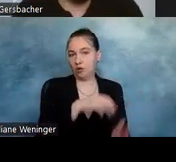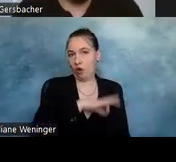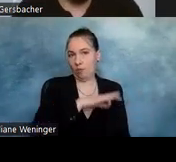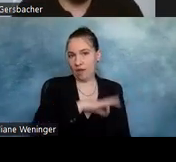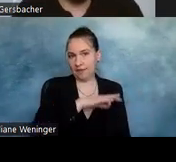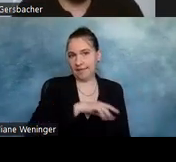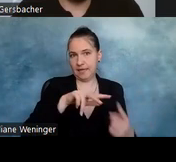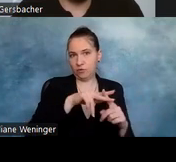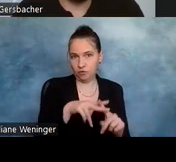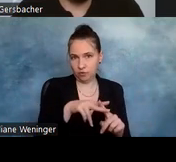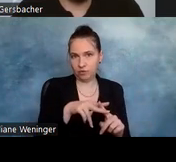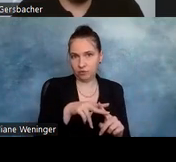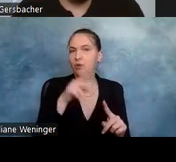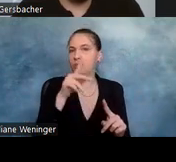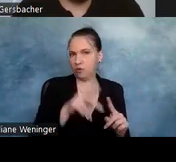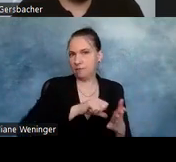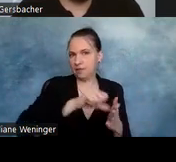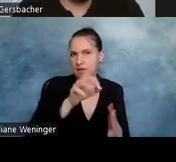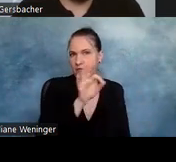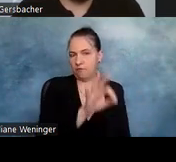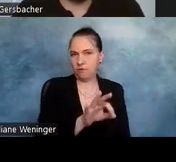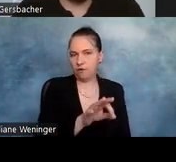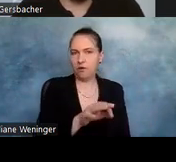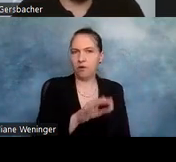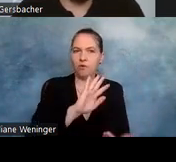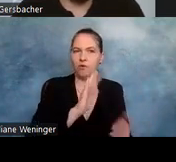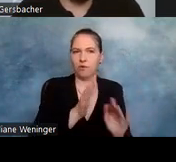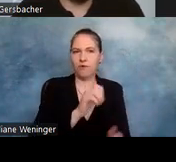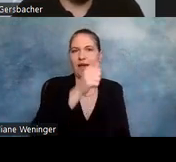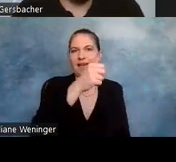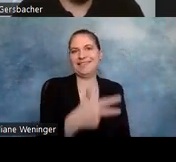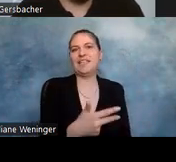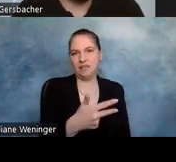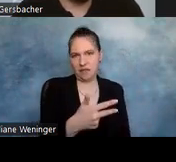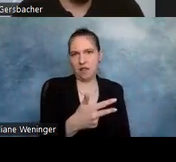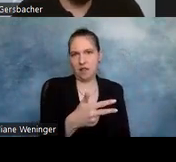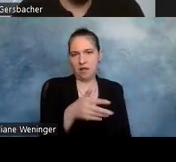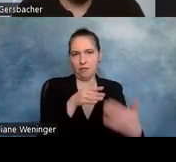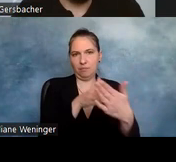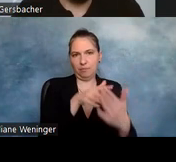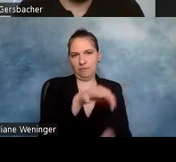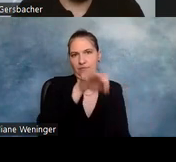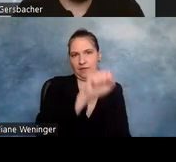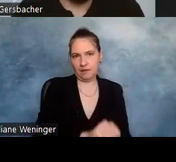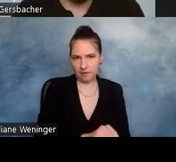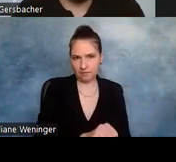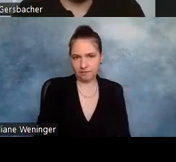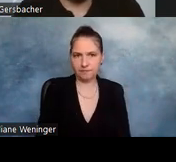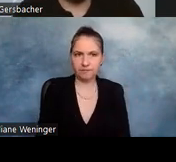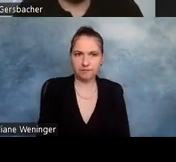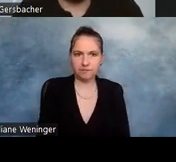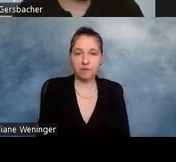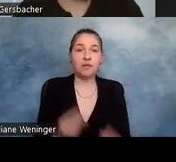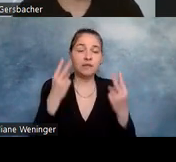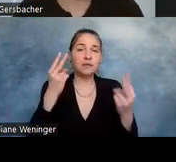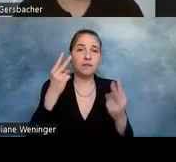man dann eben pro Seite zum Beispiel bezahlt, die konnten im Schnitt so ein Drittel von den Barrieren finden. Und genau, das ist halt wichtig